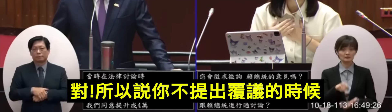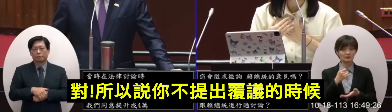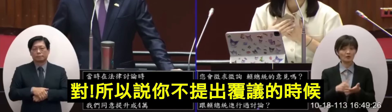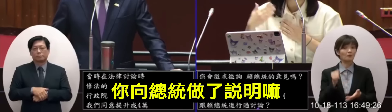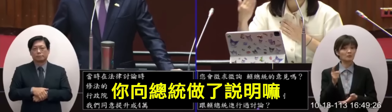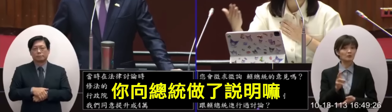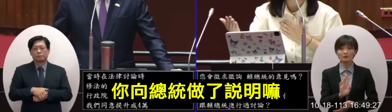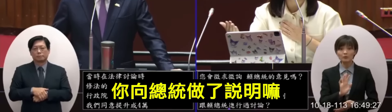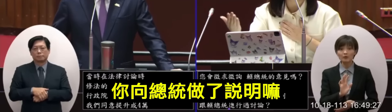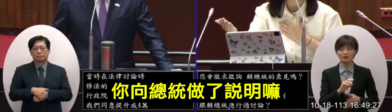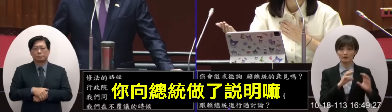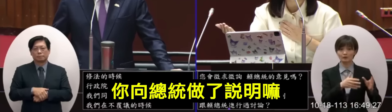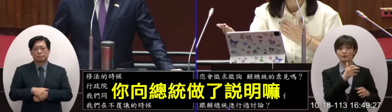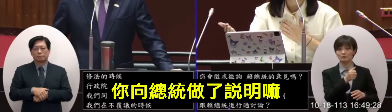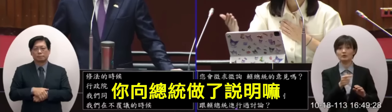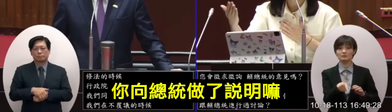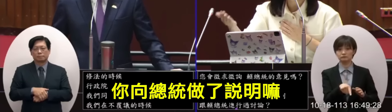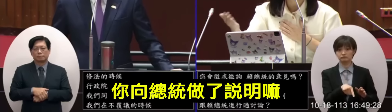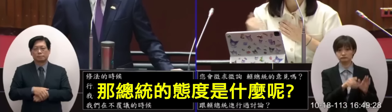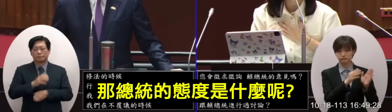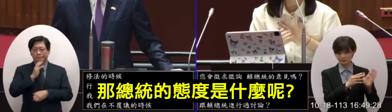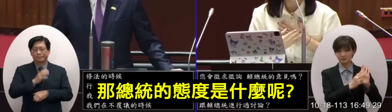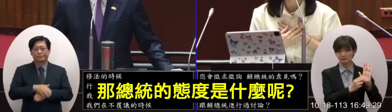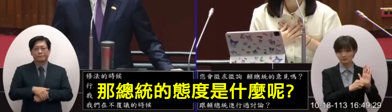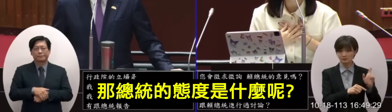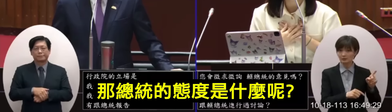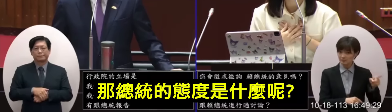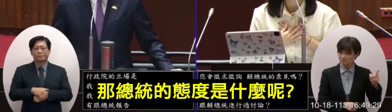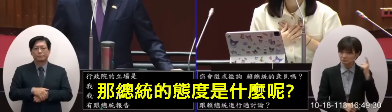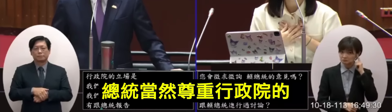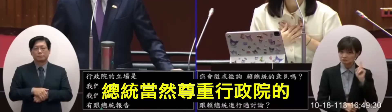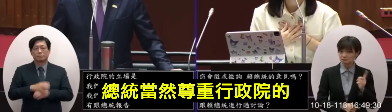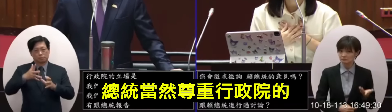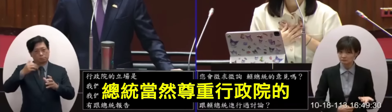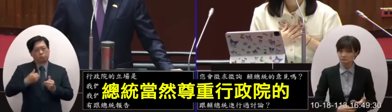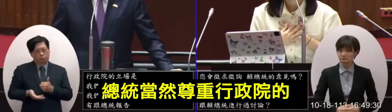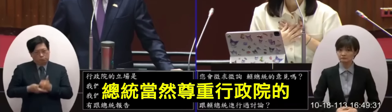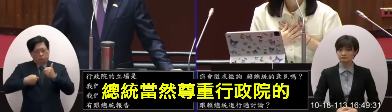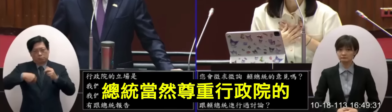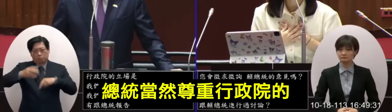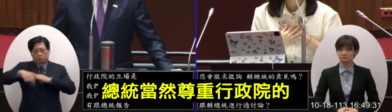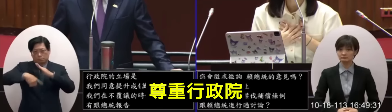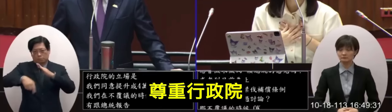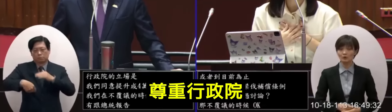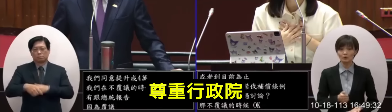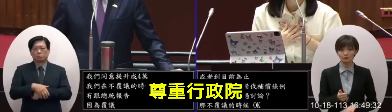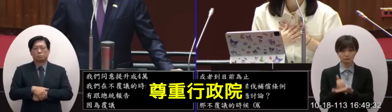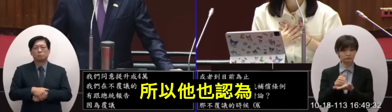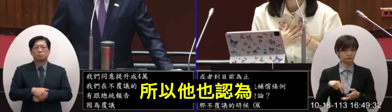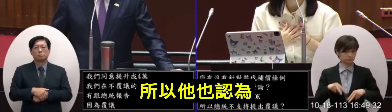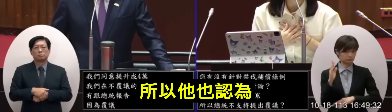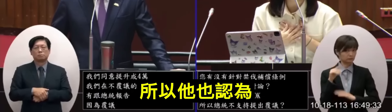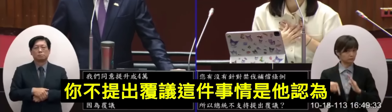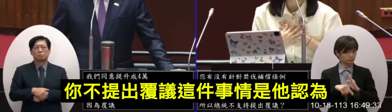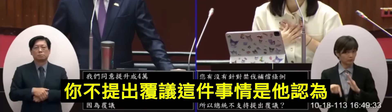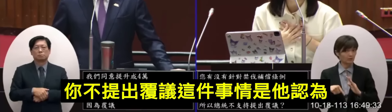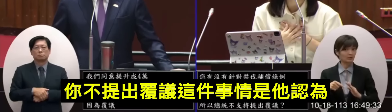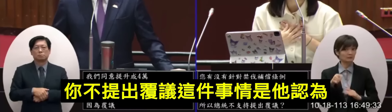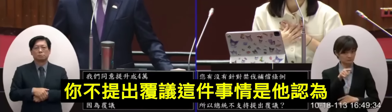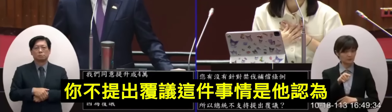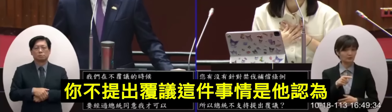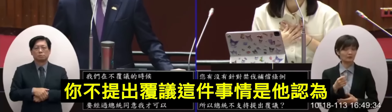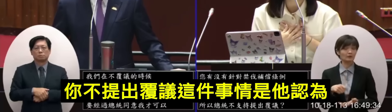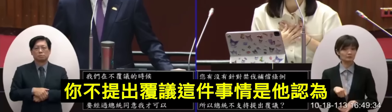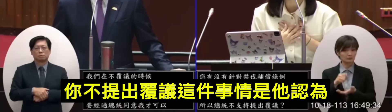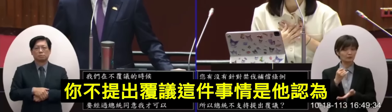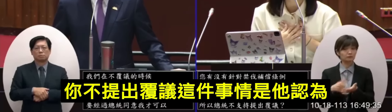出复议的时候，你向总统做了报说明嘛？那总统的态度是什么呢？ 总统当然尊重行政院的， 尊重行政院，所以他也认为你不提出